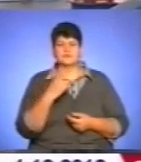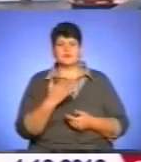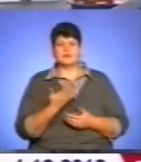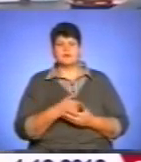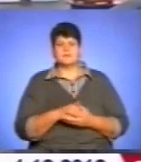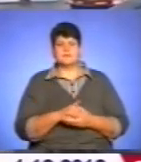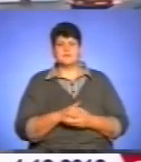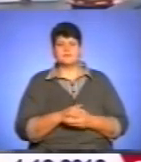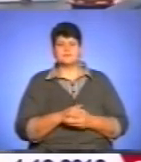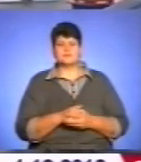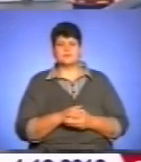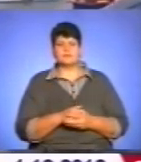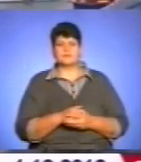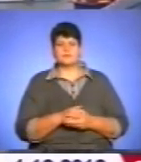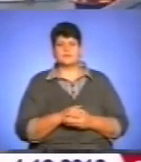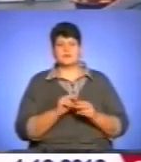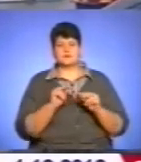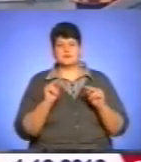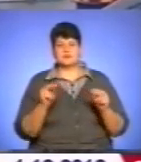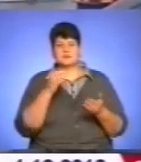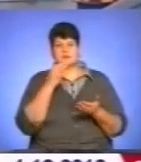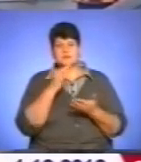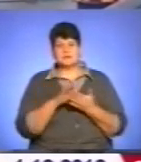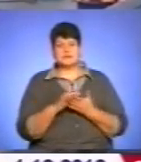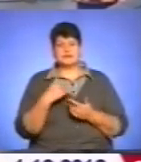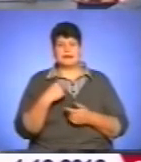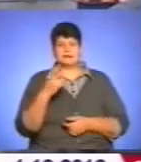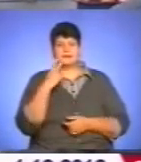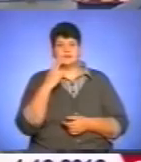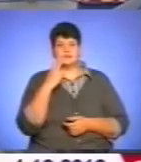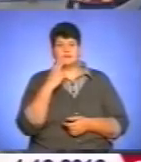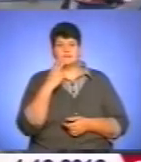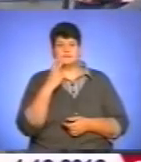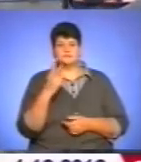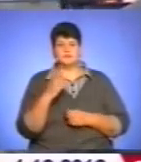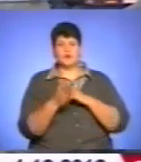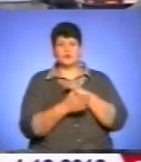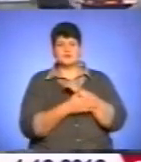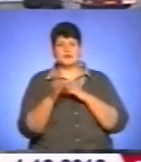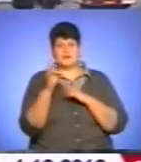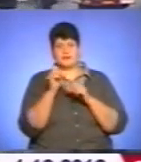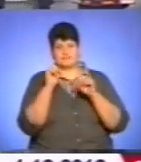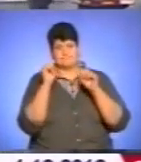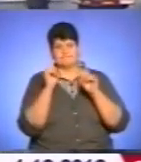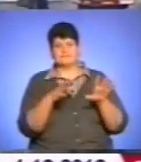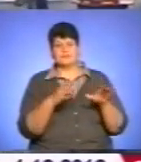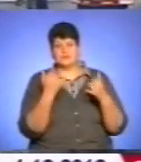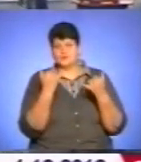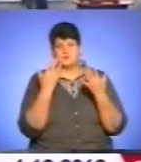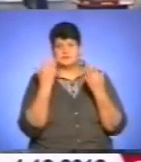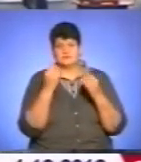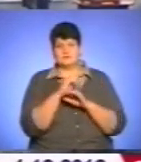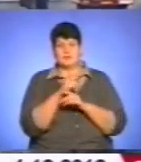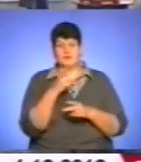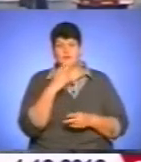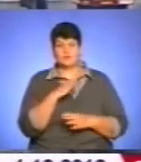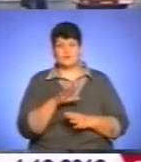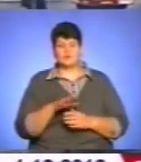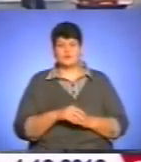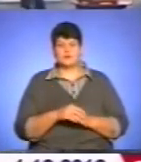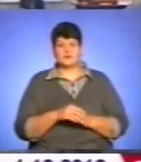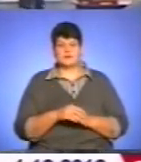поступив. Педагог сказала, я накурився останній раз і кинув. І по сьогоднішній день не пив. Це